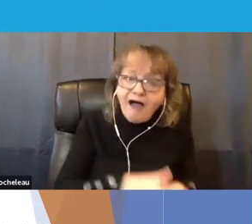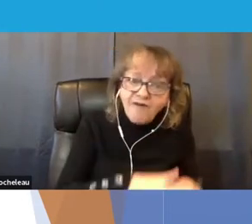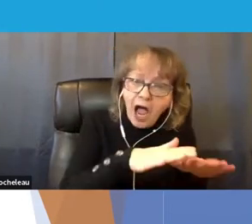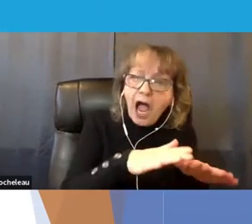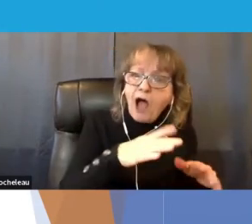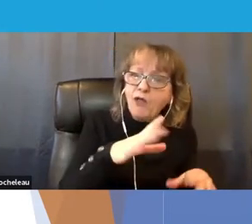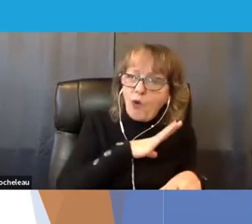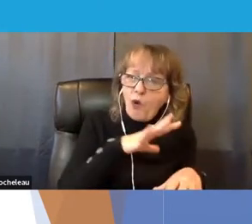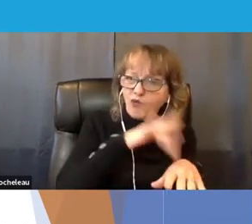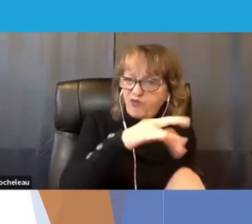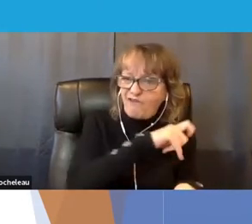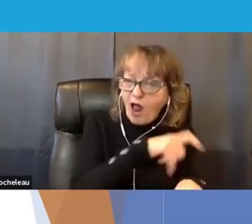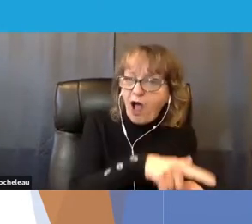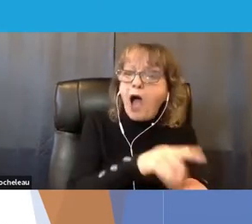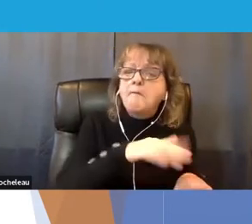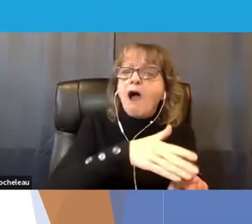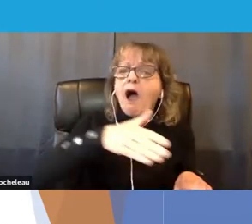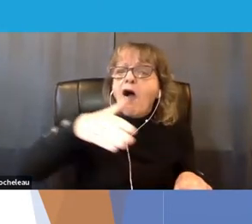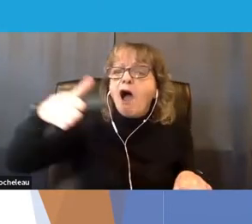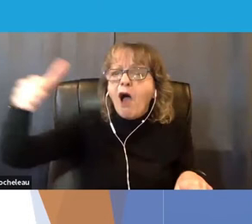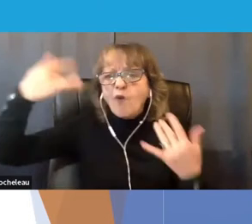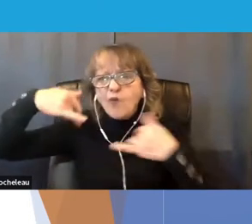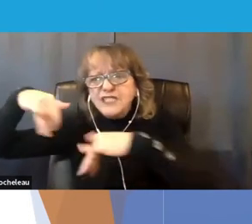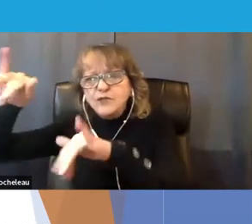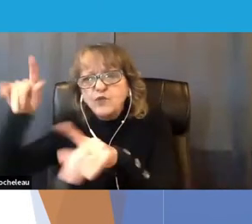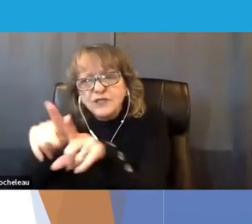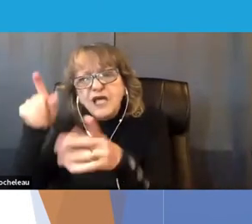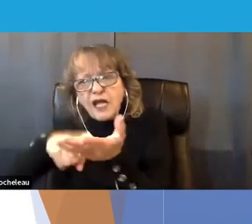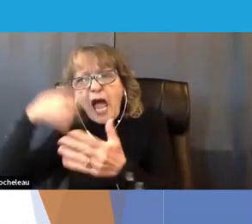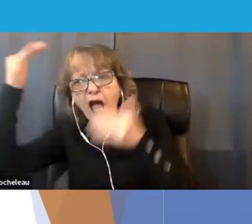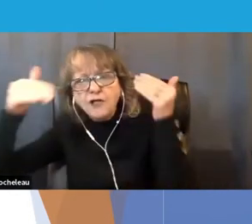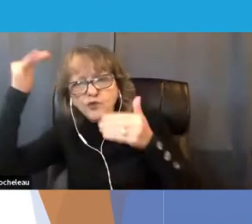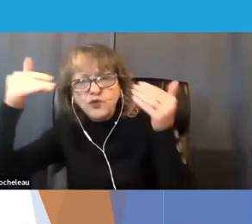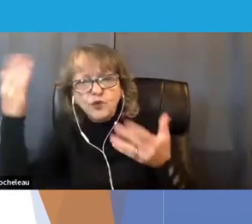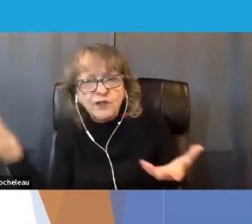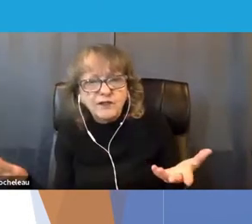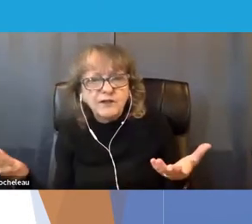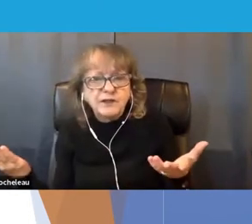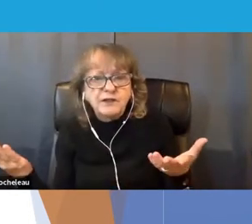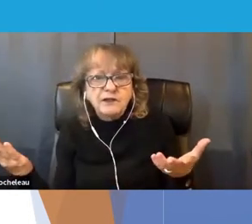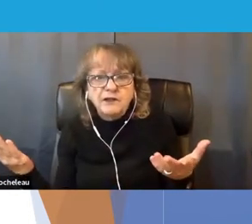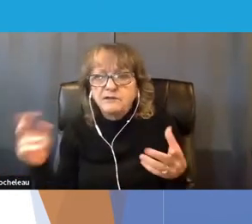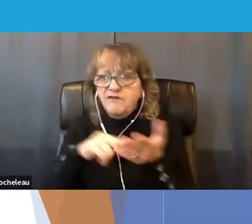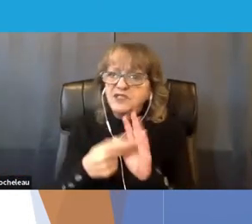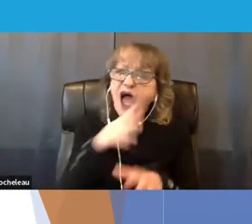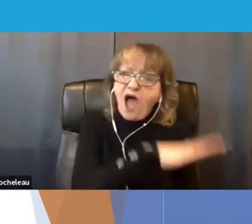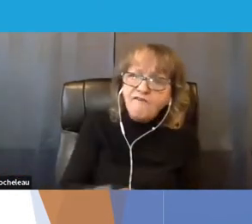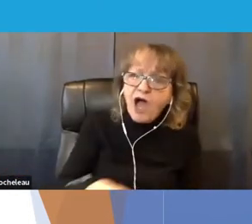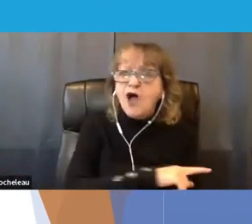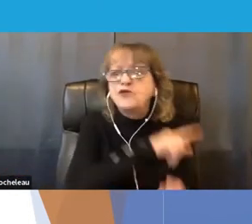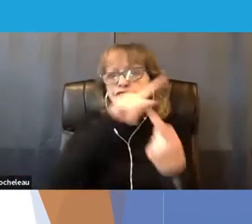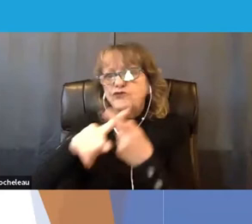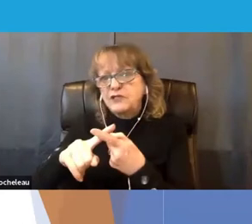adulte. Donc, on voit vraiment des trajectoires de violence qui remontent jusqu'à l'enfance. Là, on